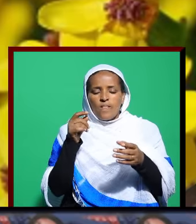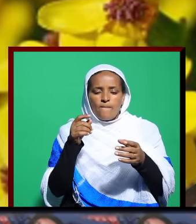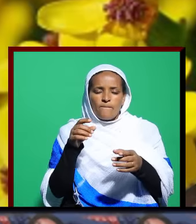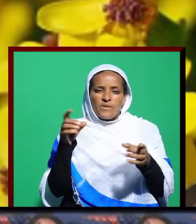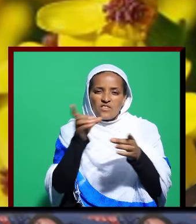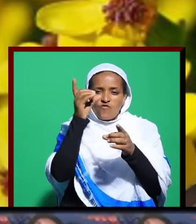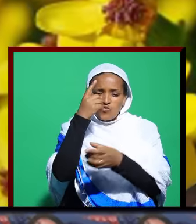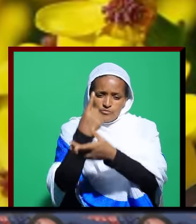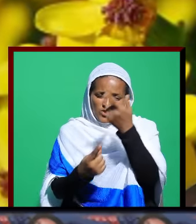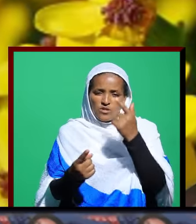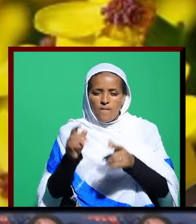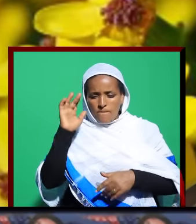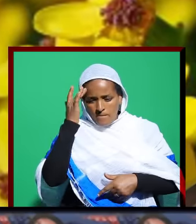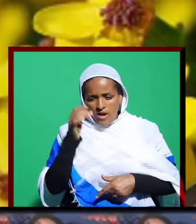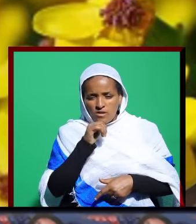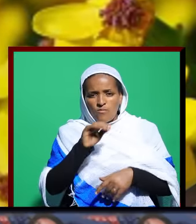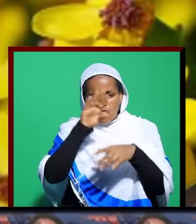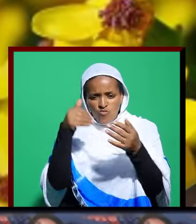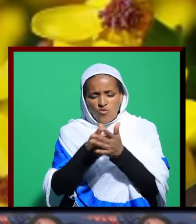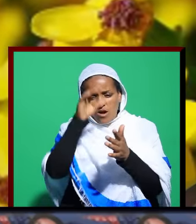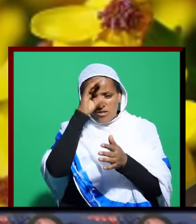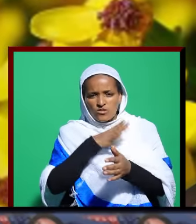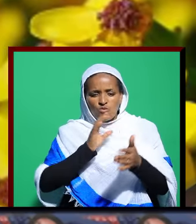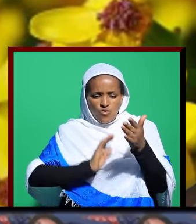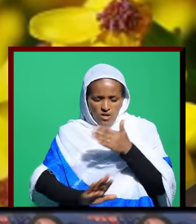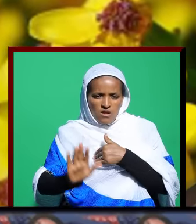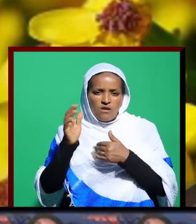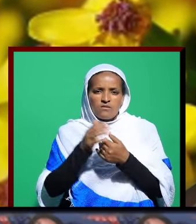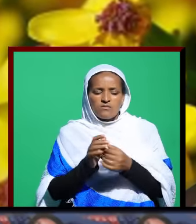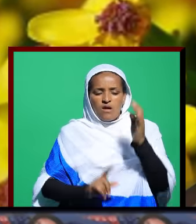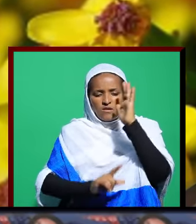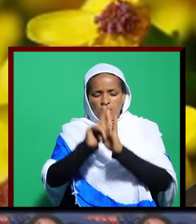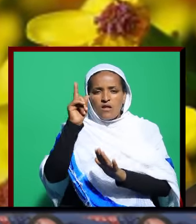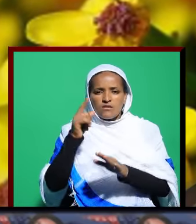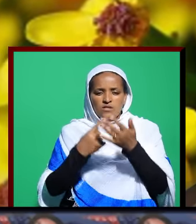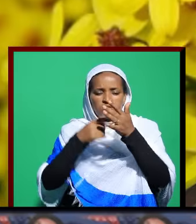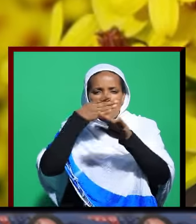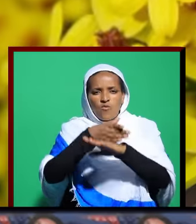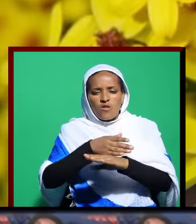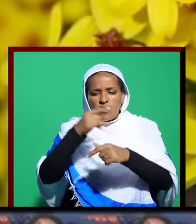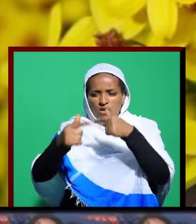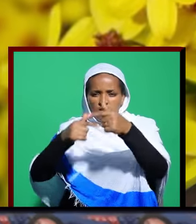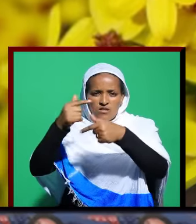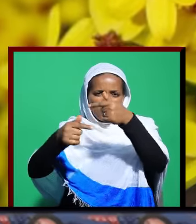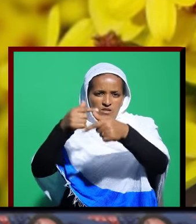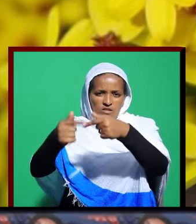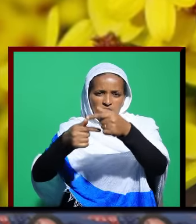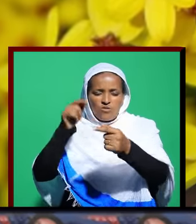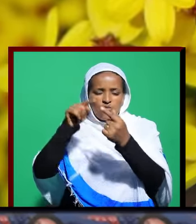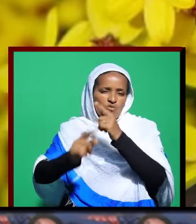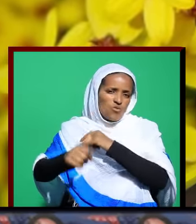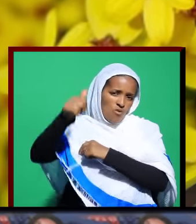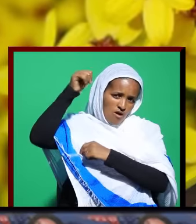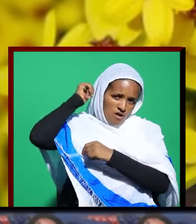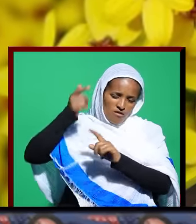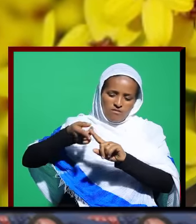ብቻ በሞት ቢወሰድ ብለን ብናስብ፣ ባይታመም ሁሉ ማለት ነው፣ አንድ ሰው ይወለዳል፣ ያድጋል። ከዛ በኋላ